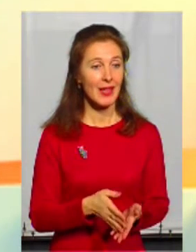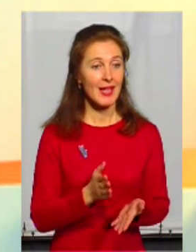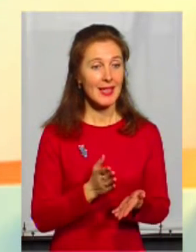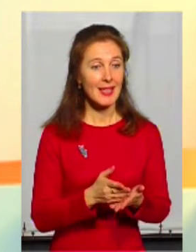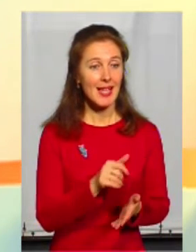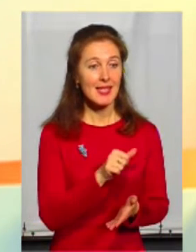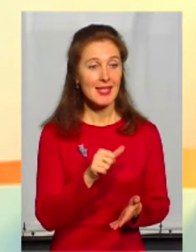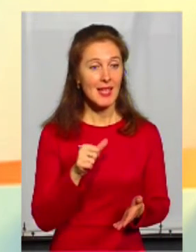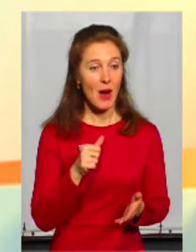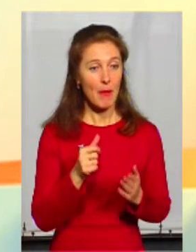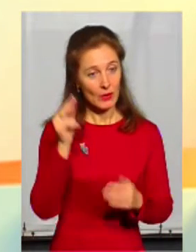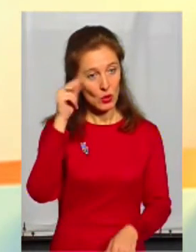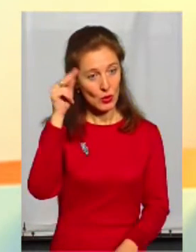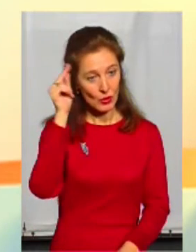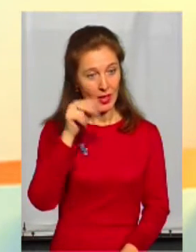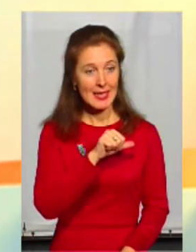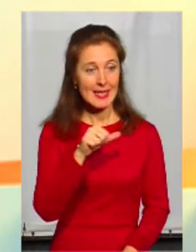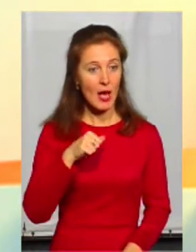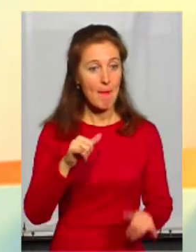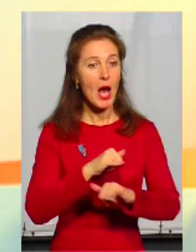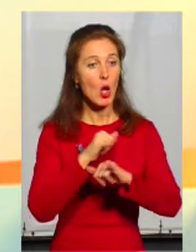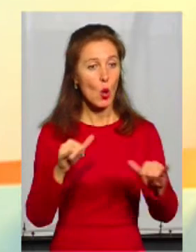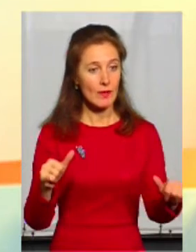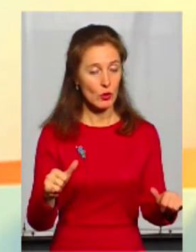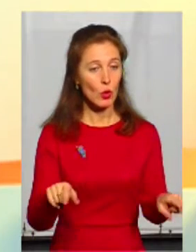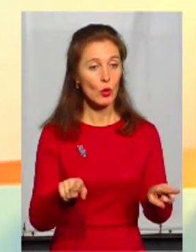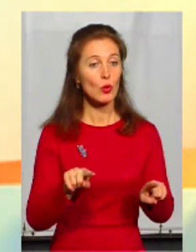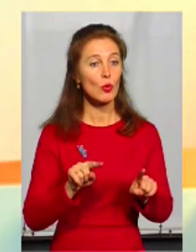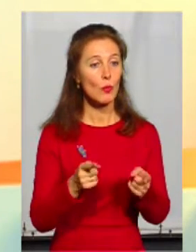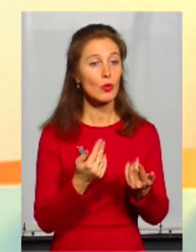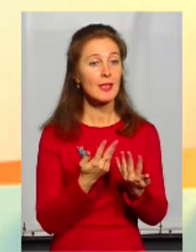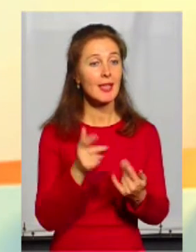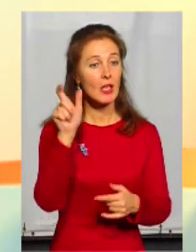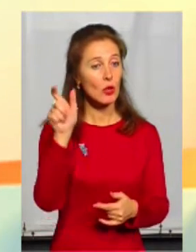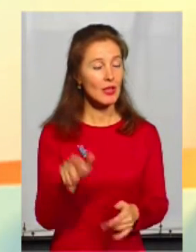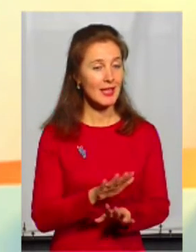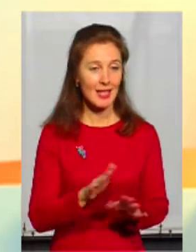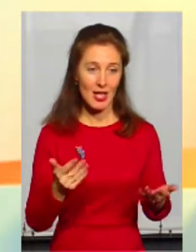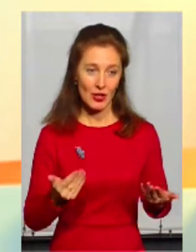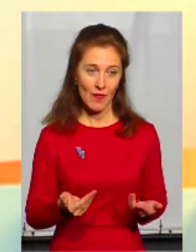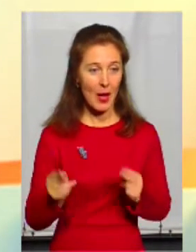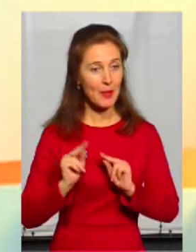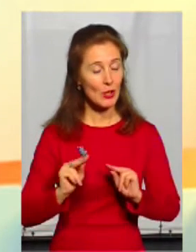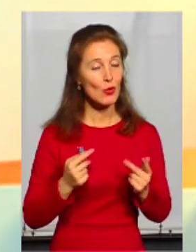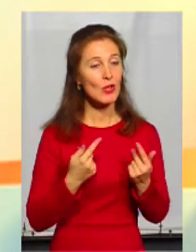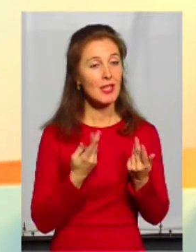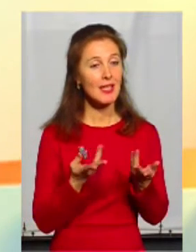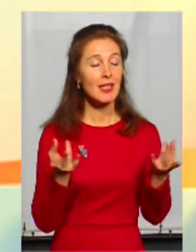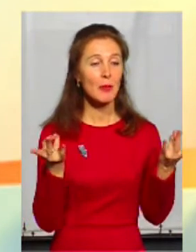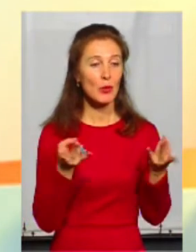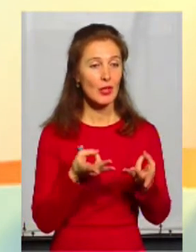особистості є самовдосконалення, саморозвиток. Тому скільки людина не живе і працює, стільки